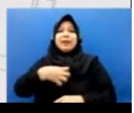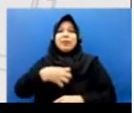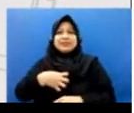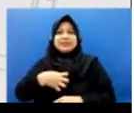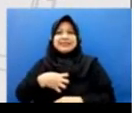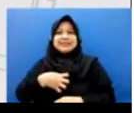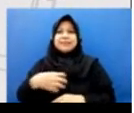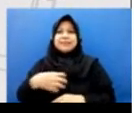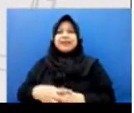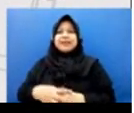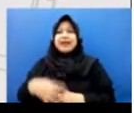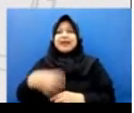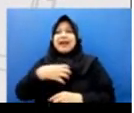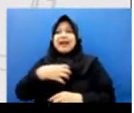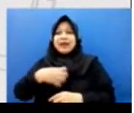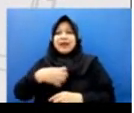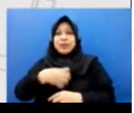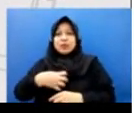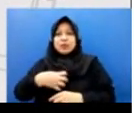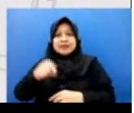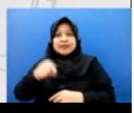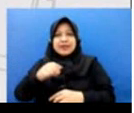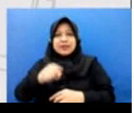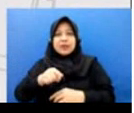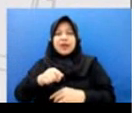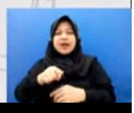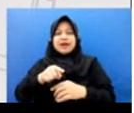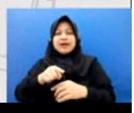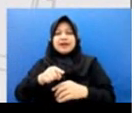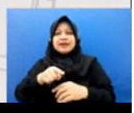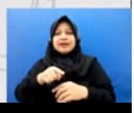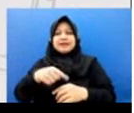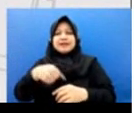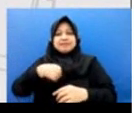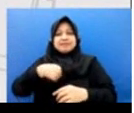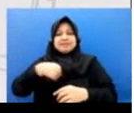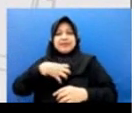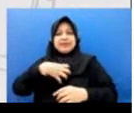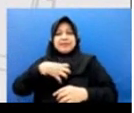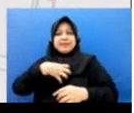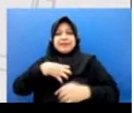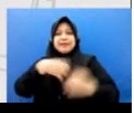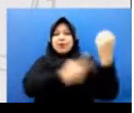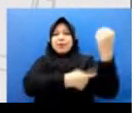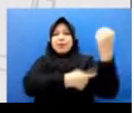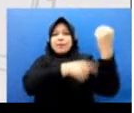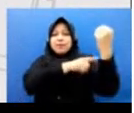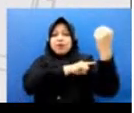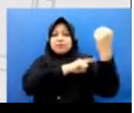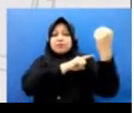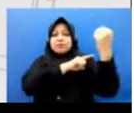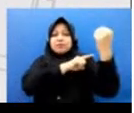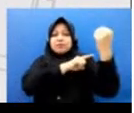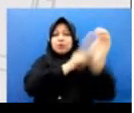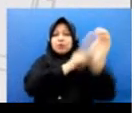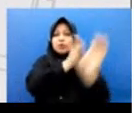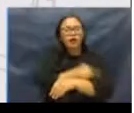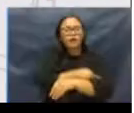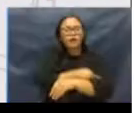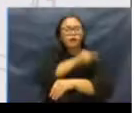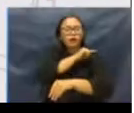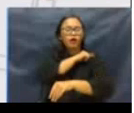mental kita, sebuah kemampuan kita berfungsi, kemampuan psikologis yang sifatnya sangat